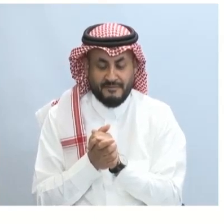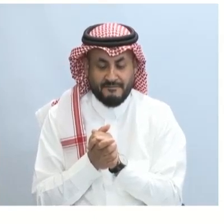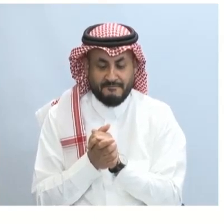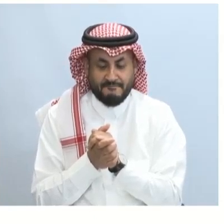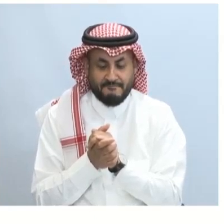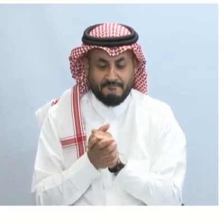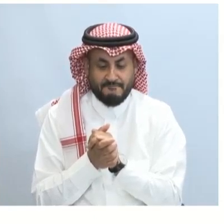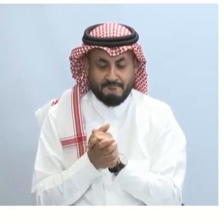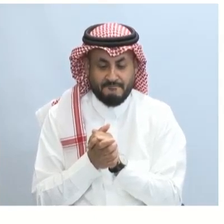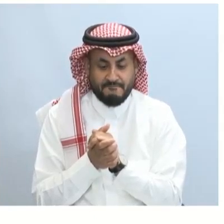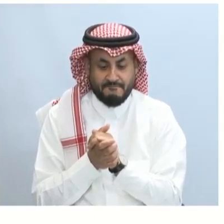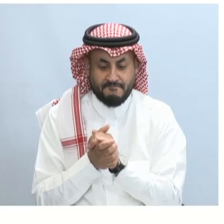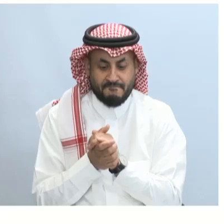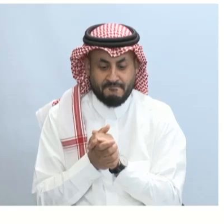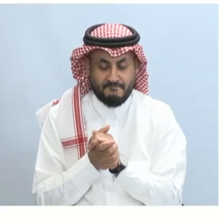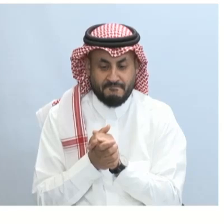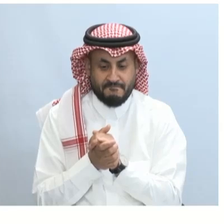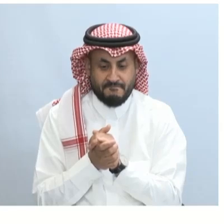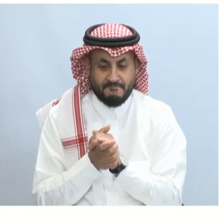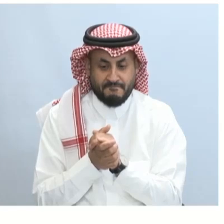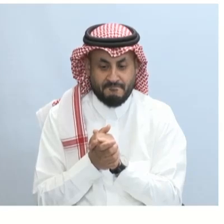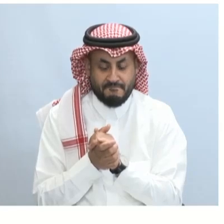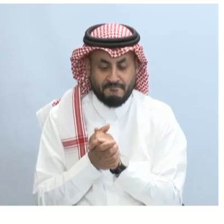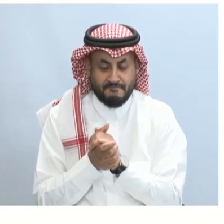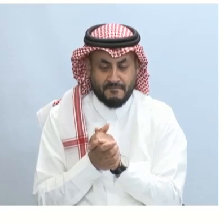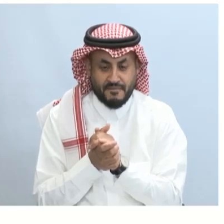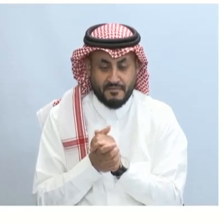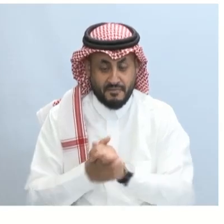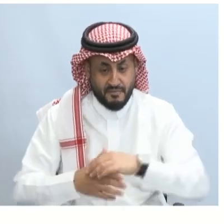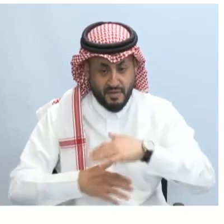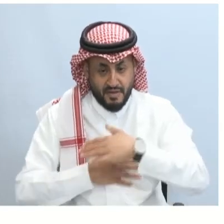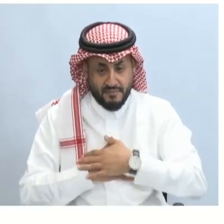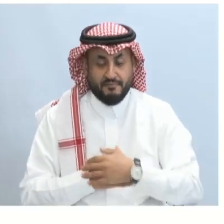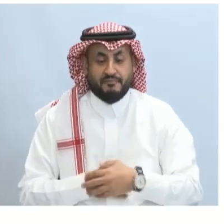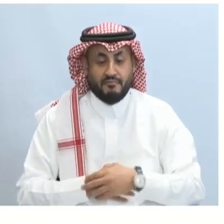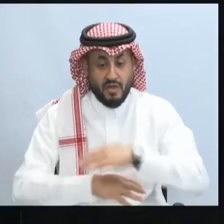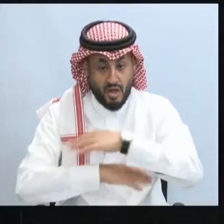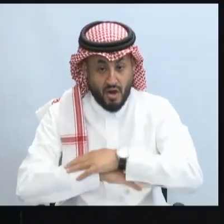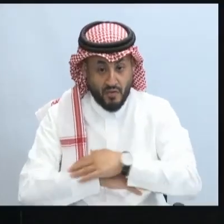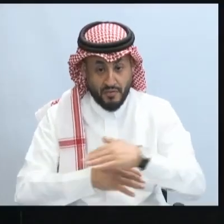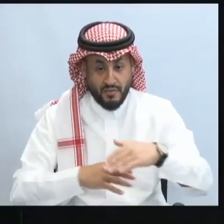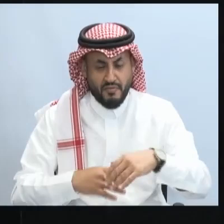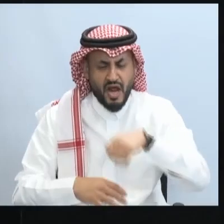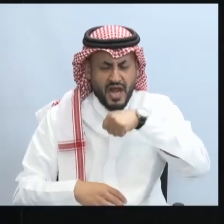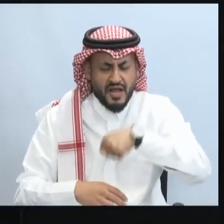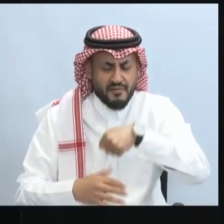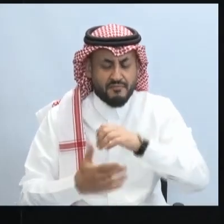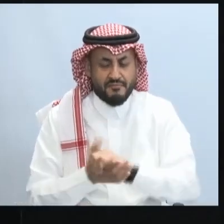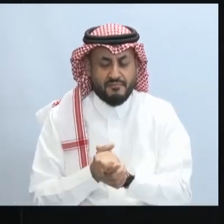اتحدث معه لا ارفع صوتي ايضا انا احترم الكبير كبير السن له حقوق له احترام